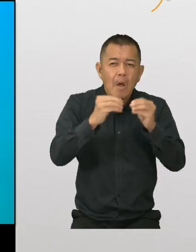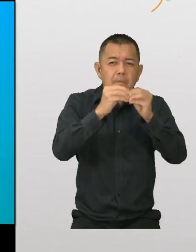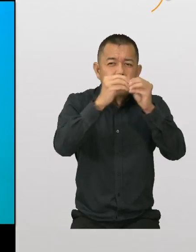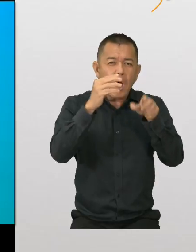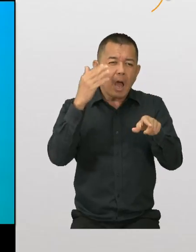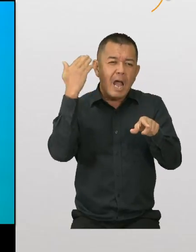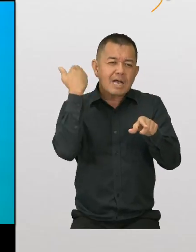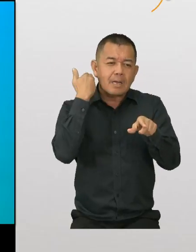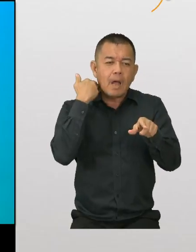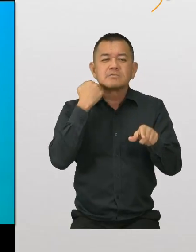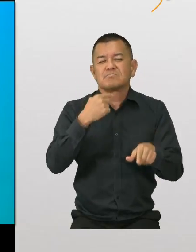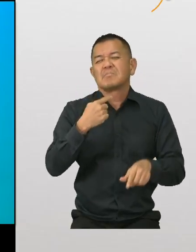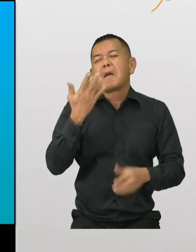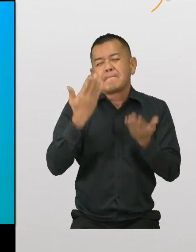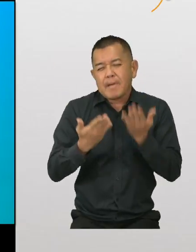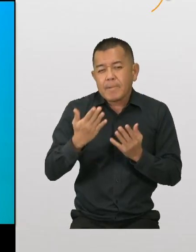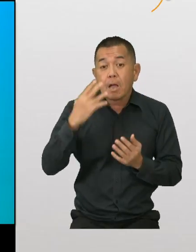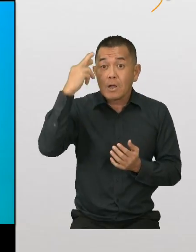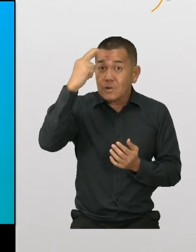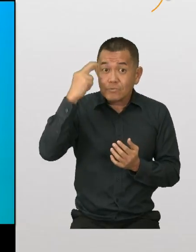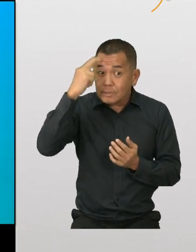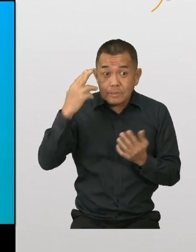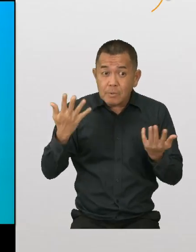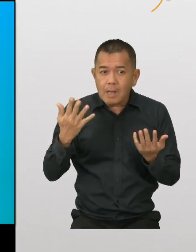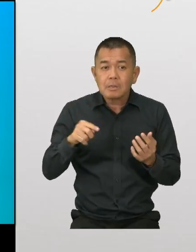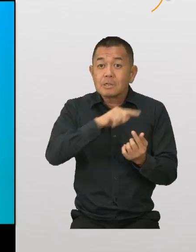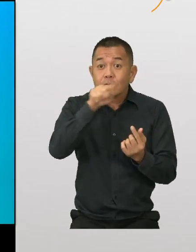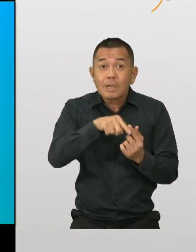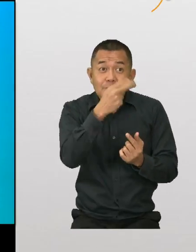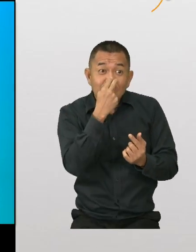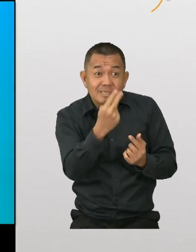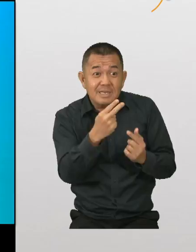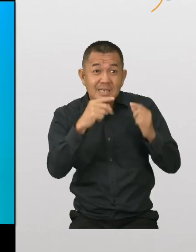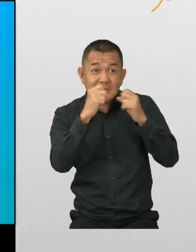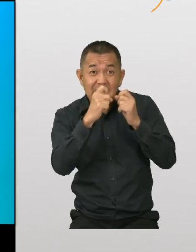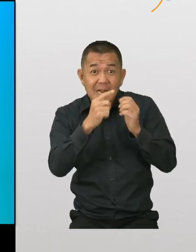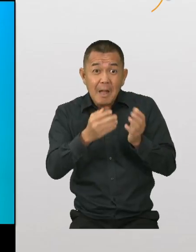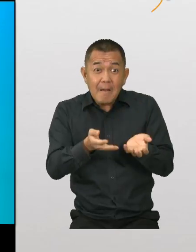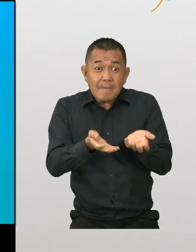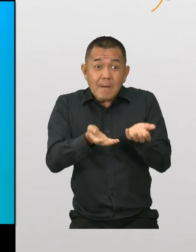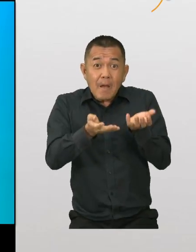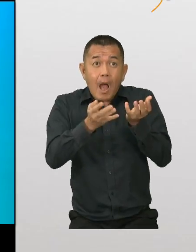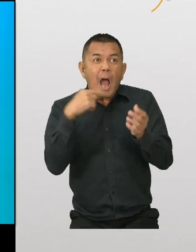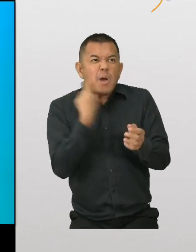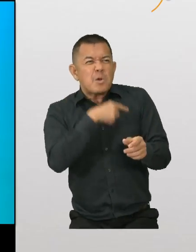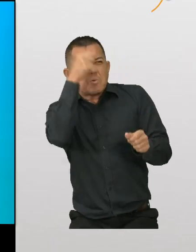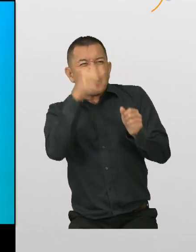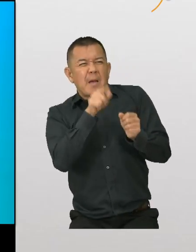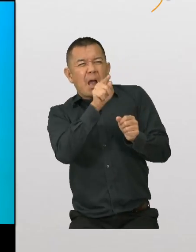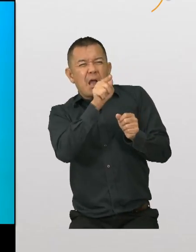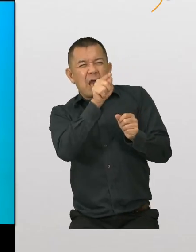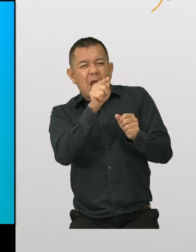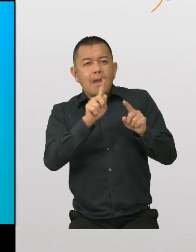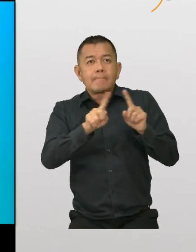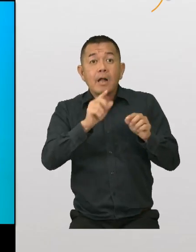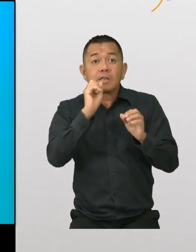possible reason is that when electricity prices go up, people remember vividly. 下跌的时候， Unfortunately, when the 我 tariff 们可 comes 能 down, 根